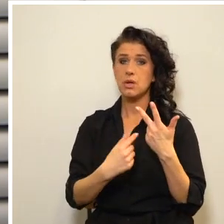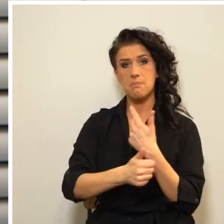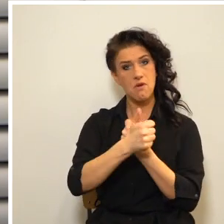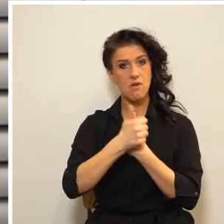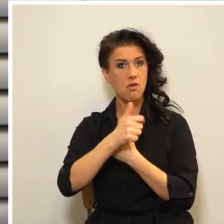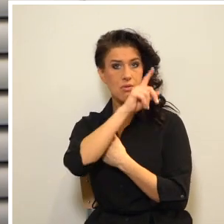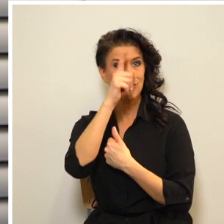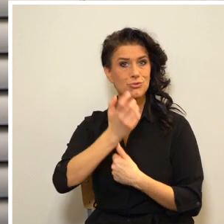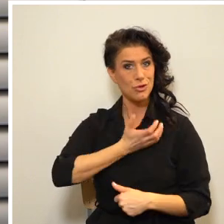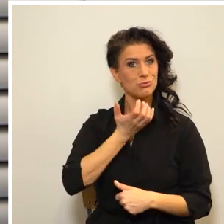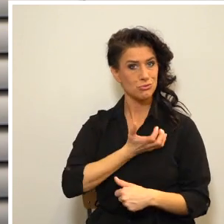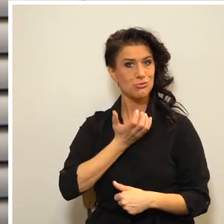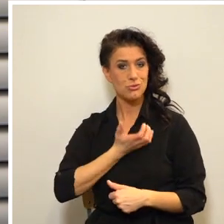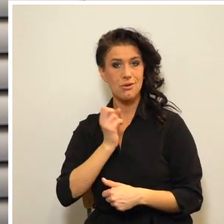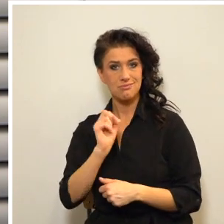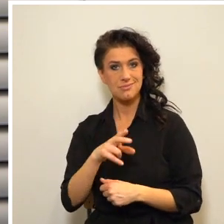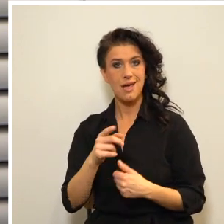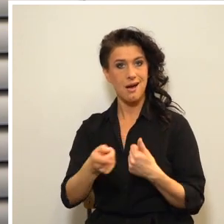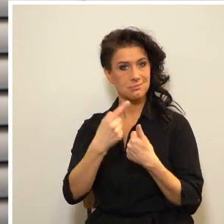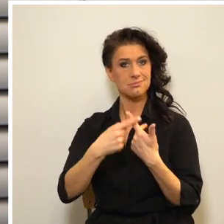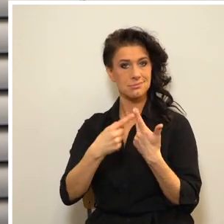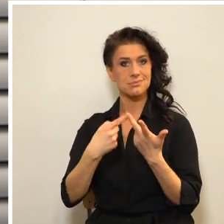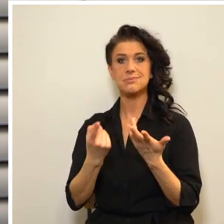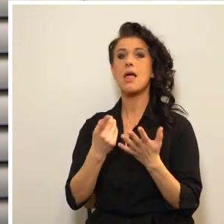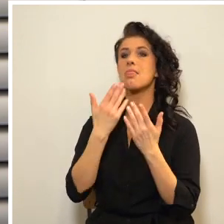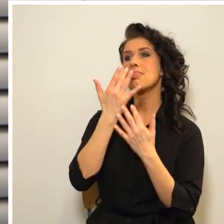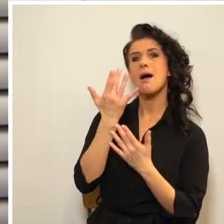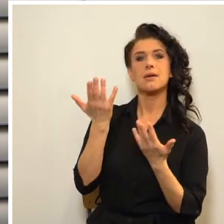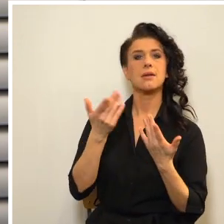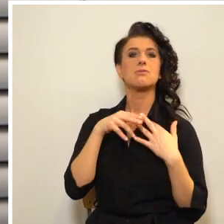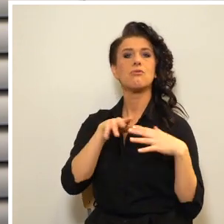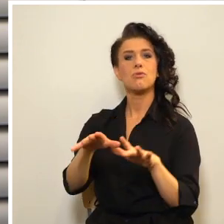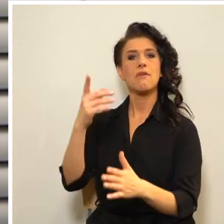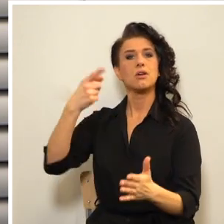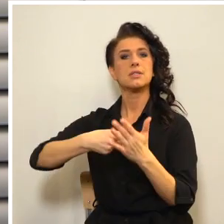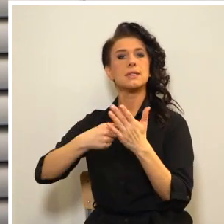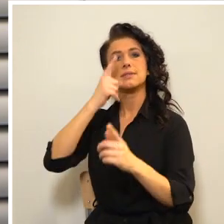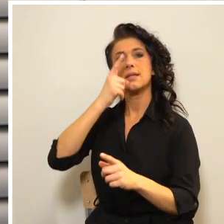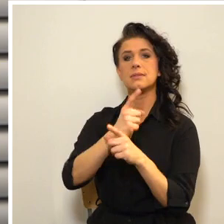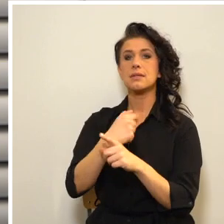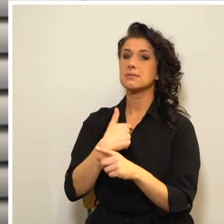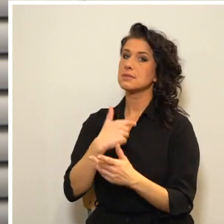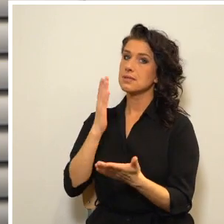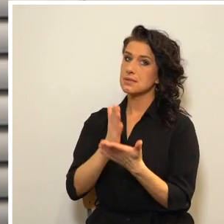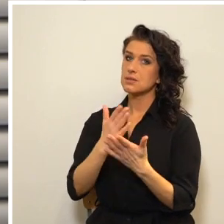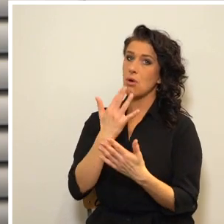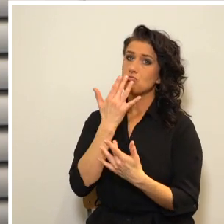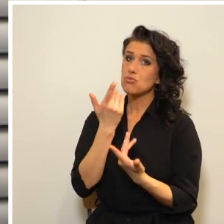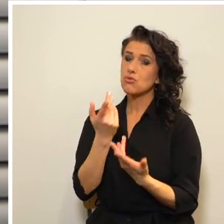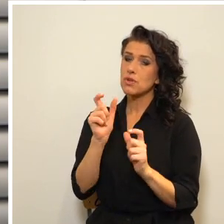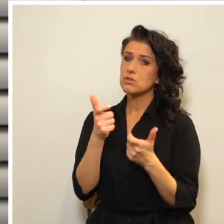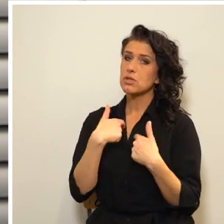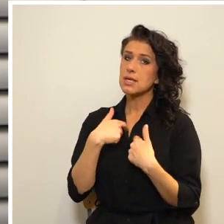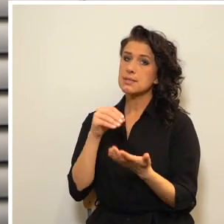ludzie mają teraz Oczywiście jest pytanie Na ile to wpływa na to ostateczną decyzję ale ja tylko relacjonuje co